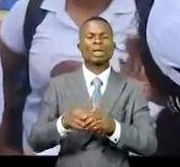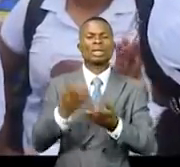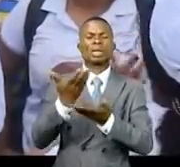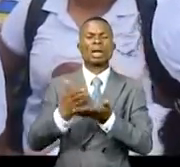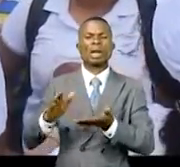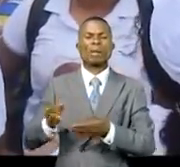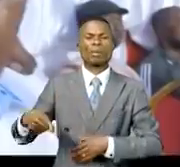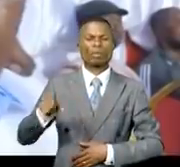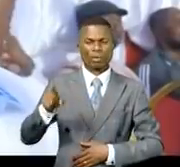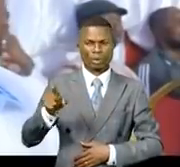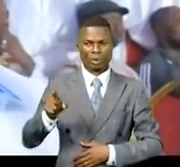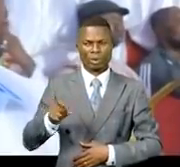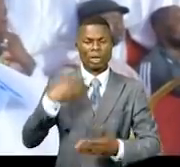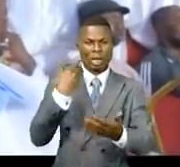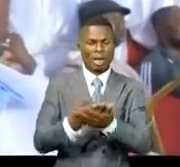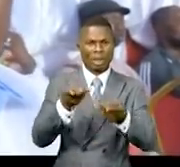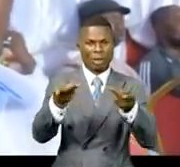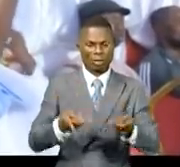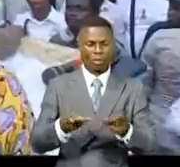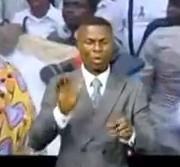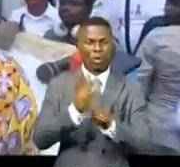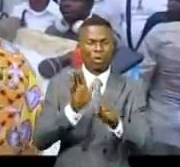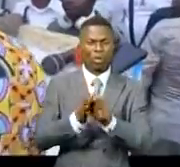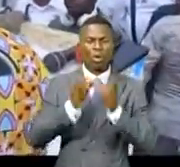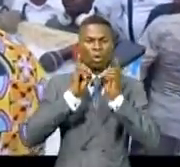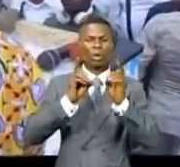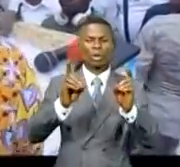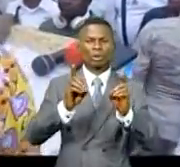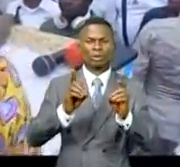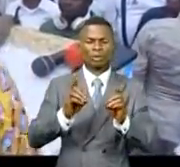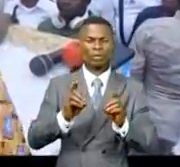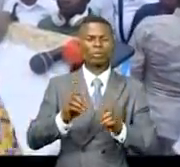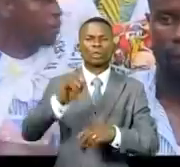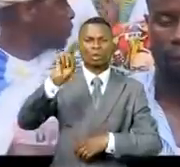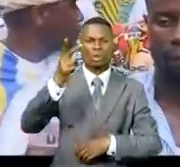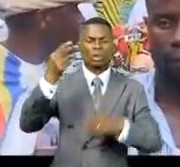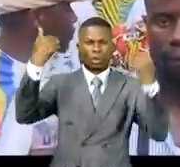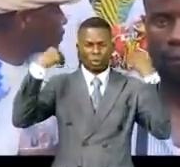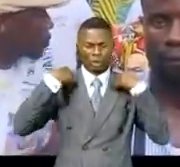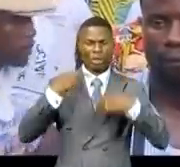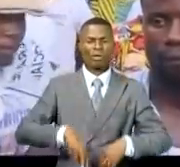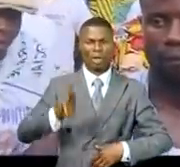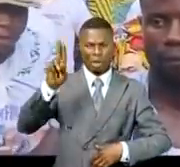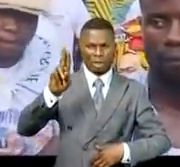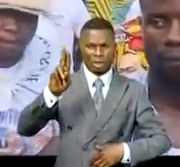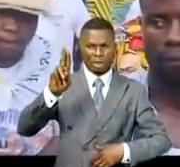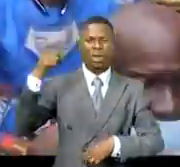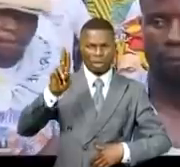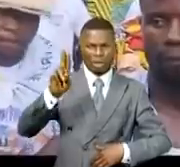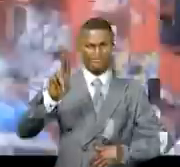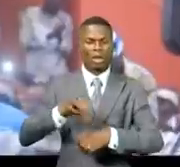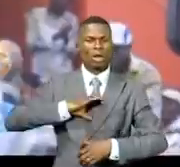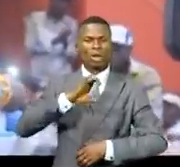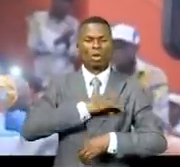Congo central. Arrivé sur les lieux du rassemblement populaire, le numéro 2 de l'IDPS a procédé à l'installation du